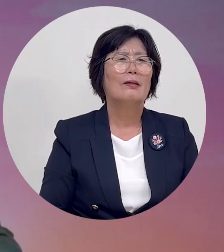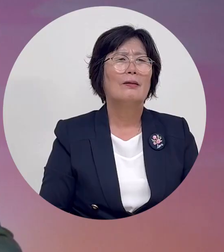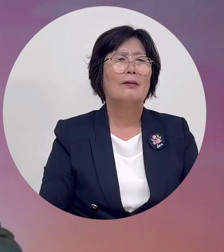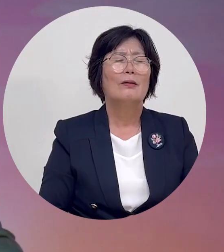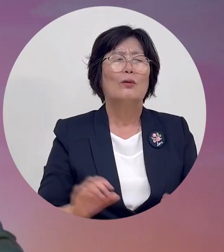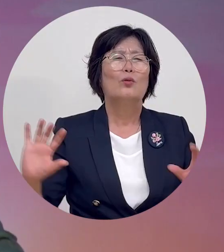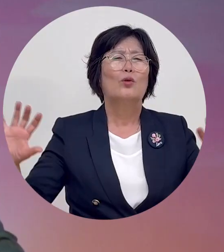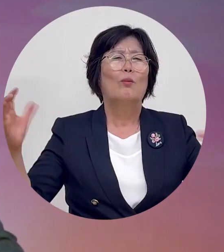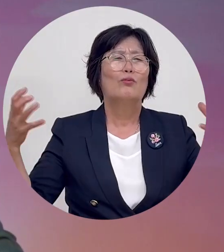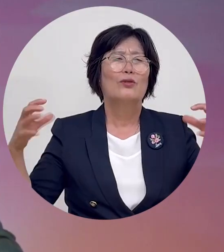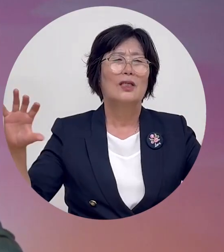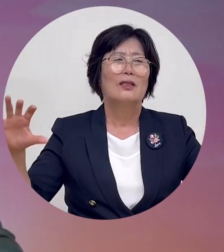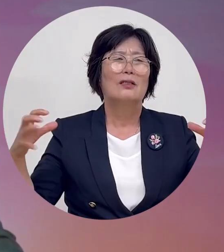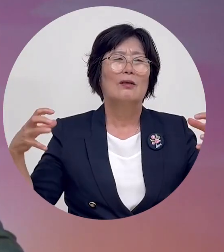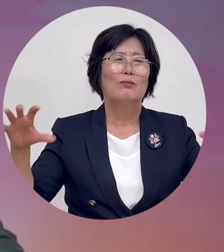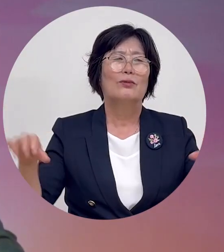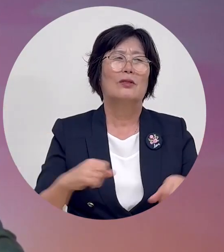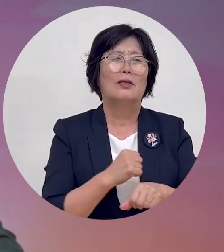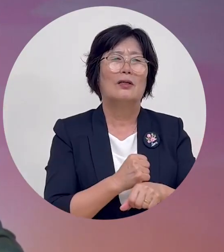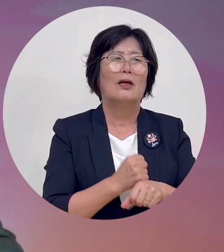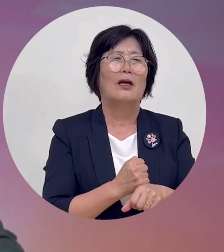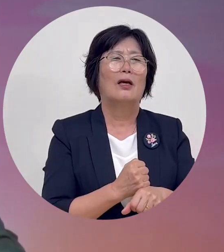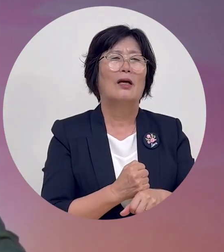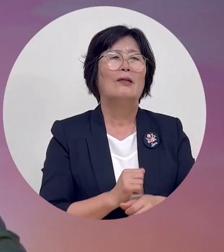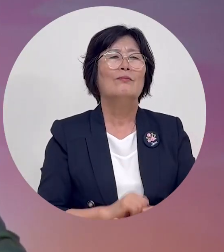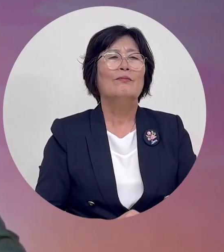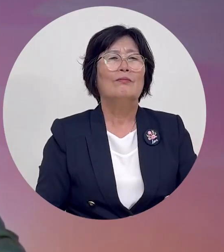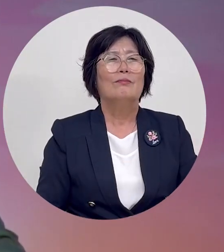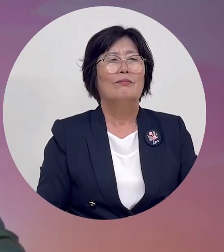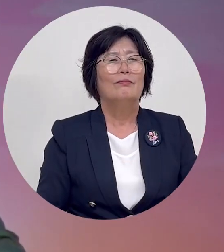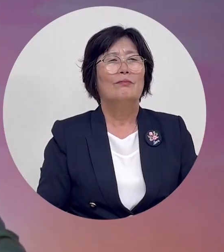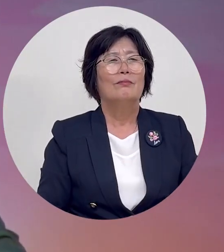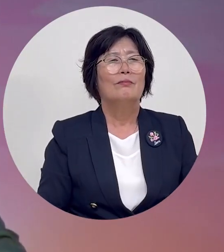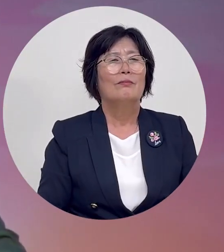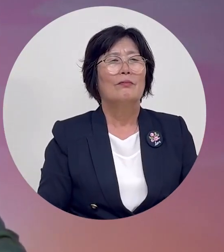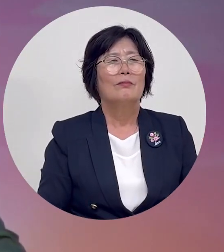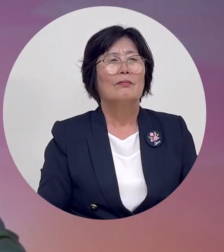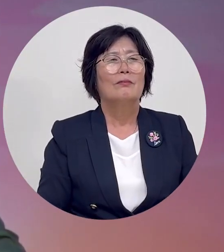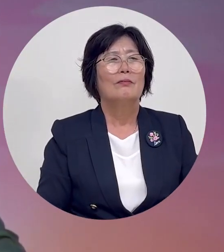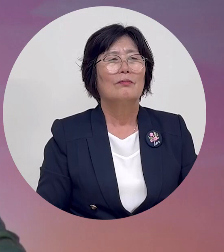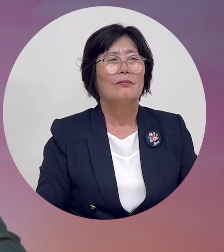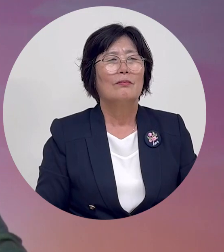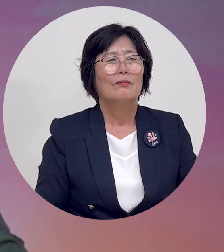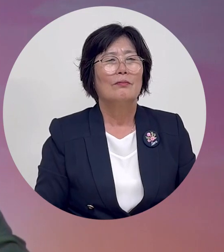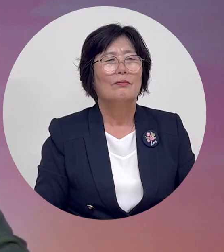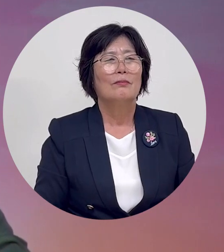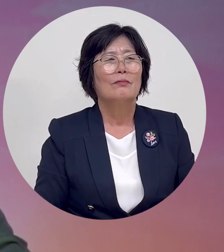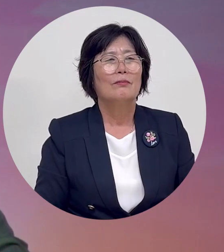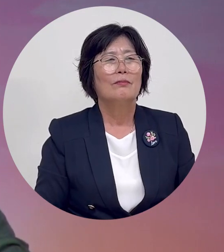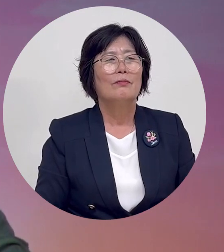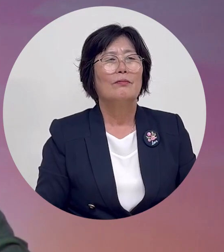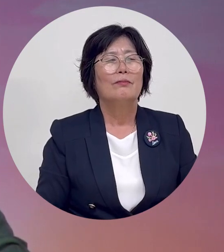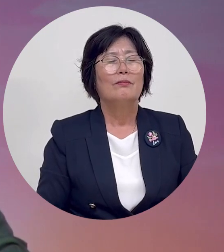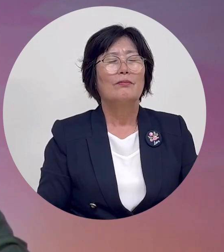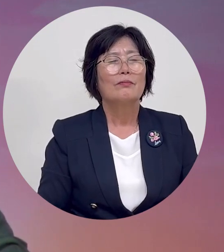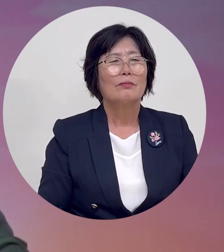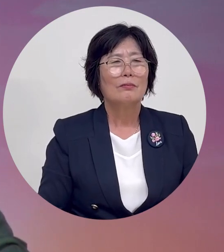선풍기를 틀어놓고서 의미가 이렇게 엄청 더워하시죠.